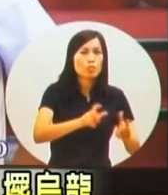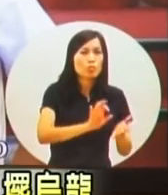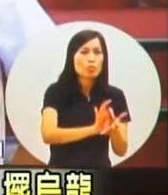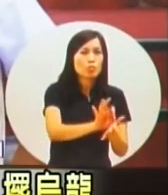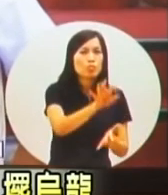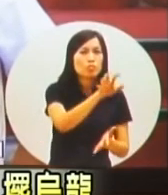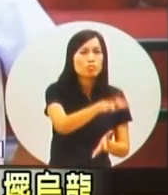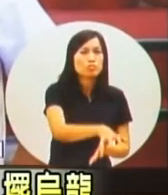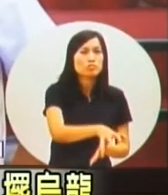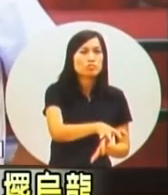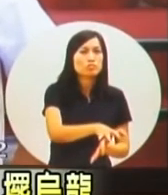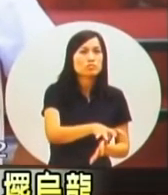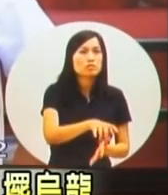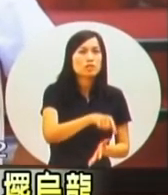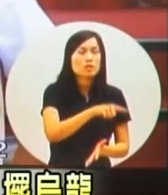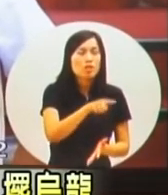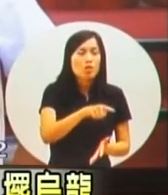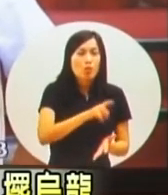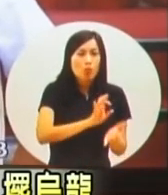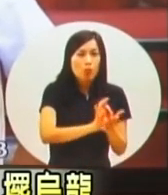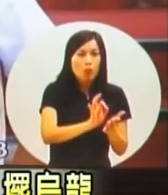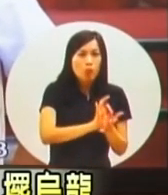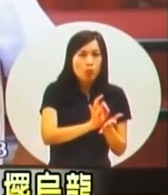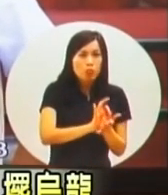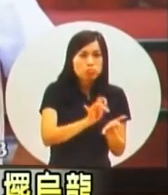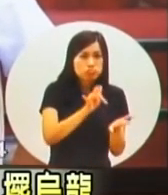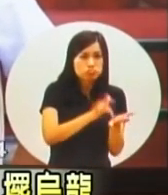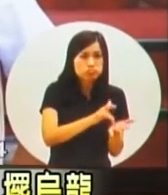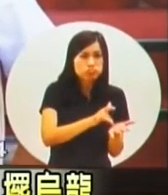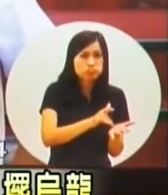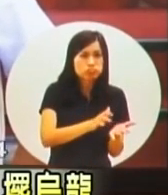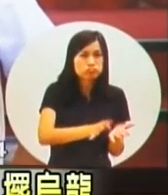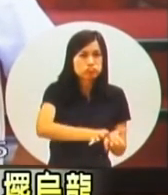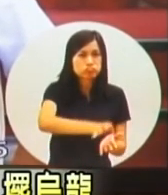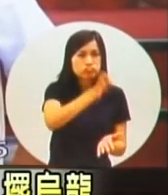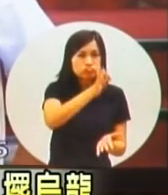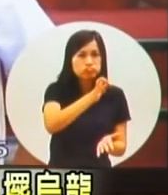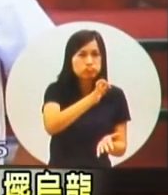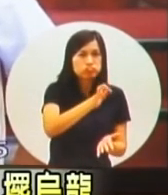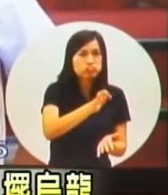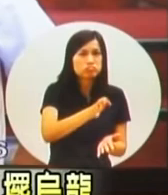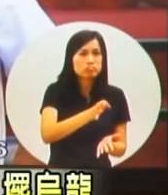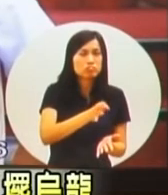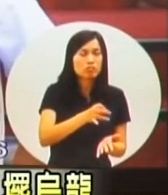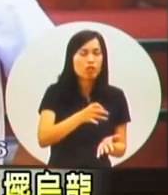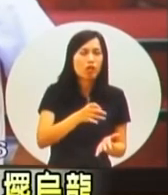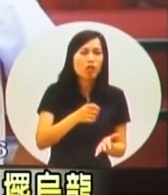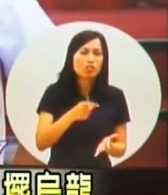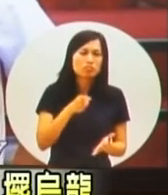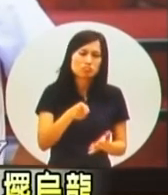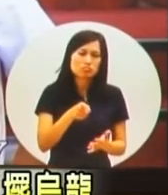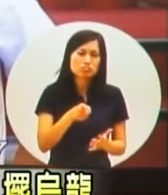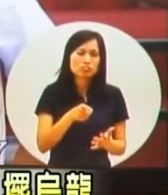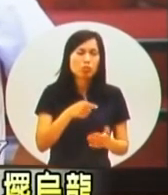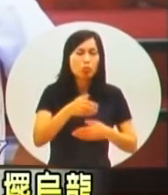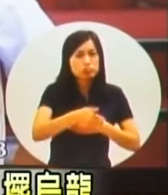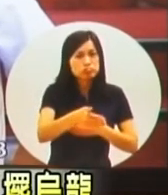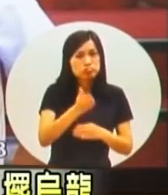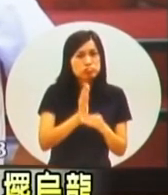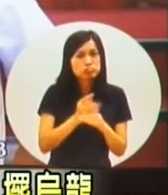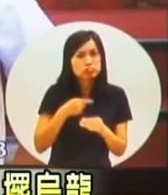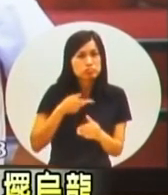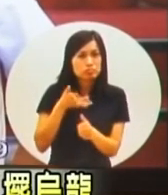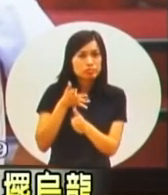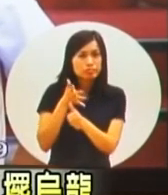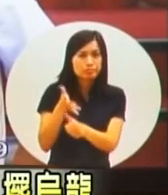了特别高的标金。那当然发生之后，我想这中间也询问过我们的谢局长。科长也在场，这个都是